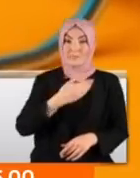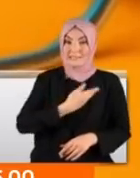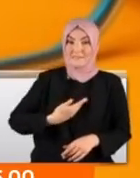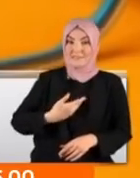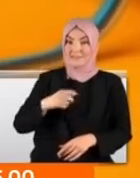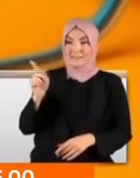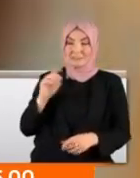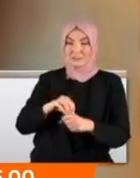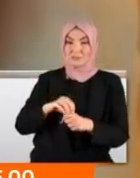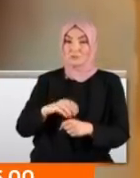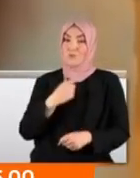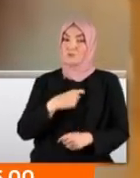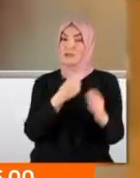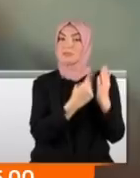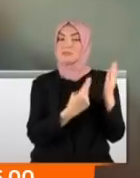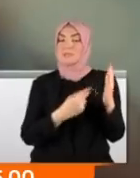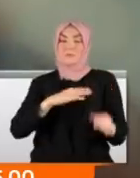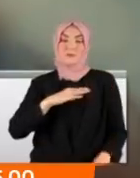olarak tasarlanmış.